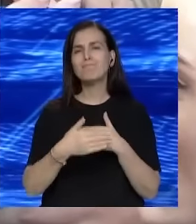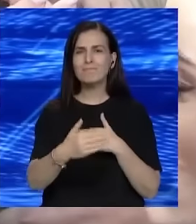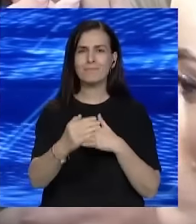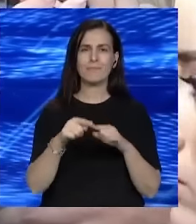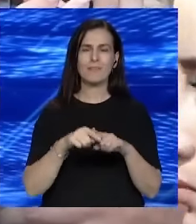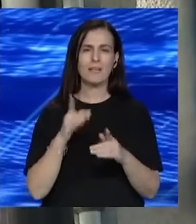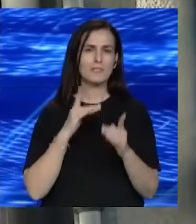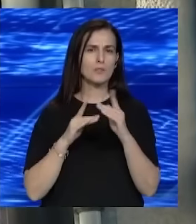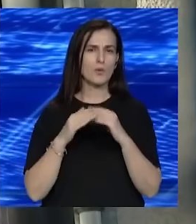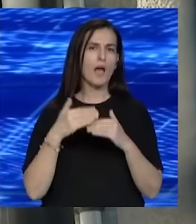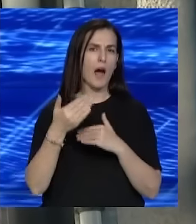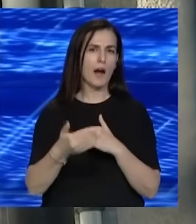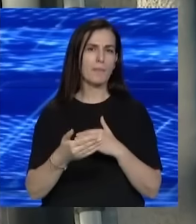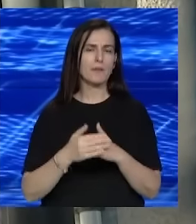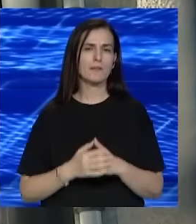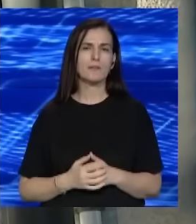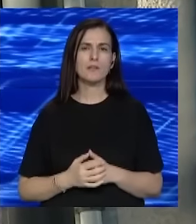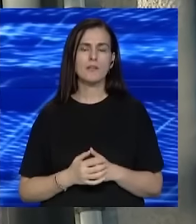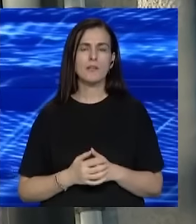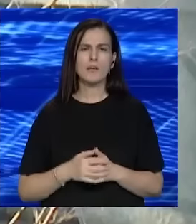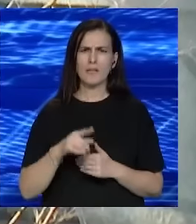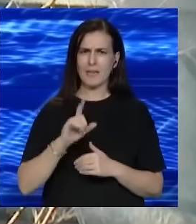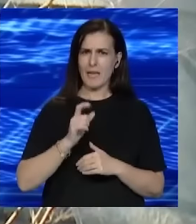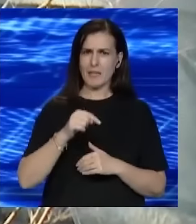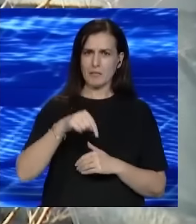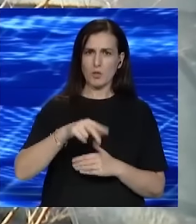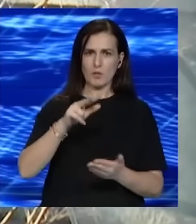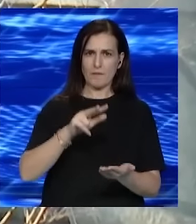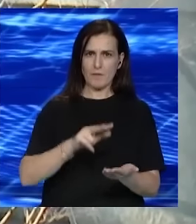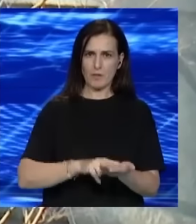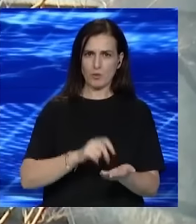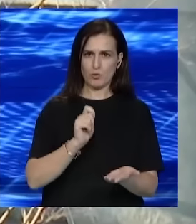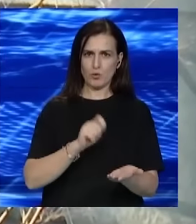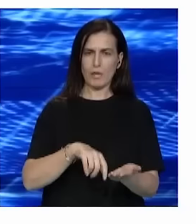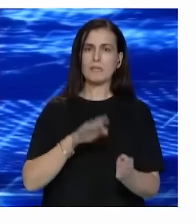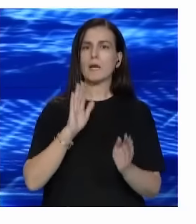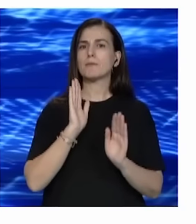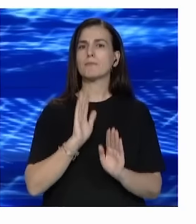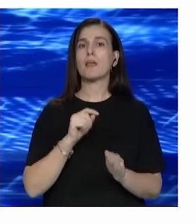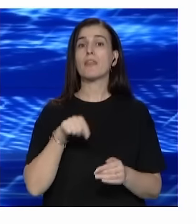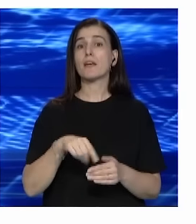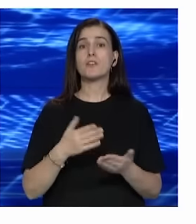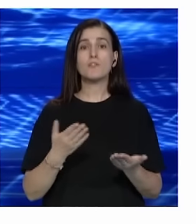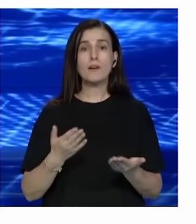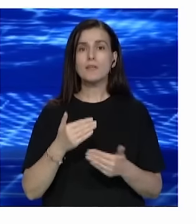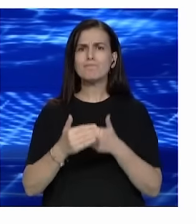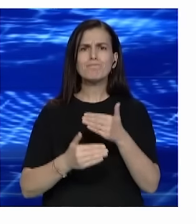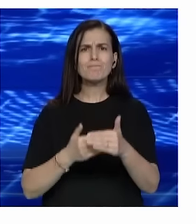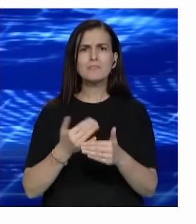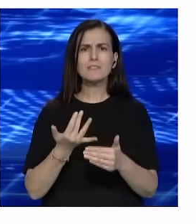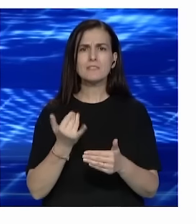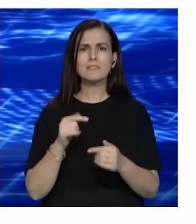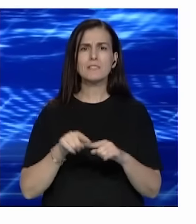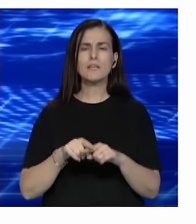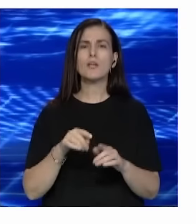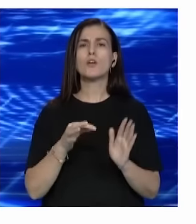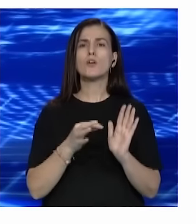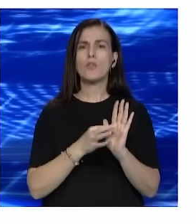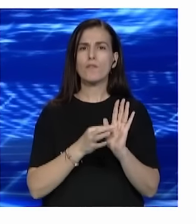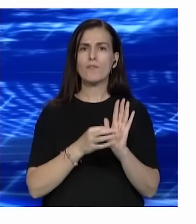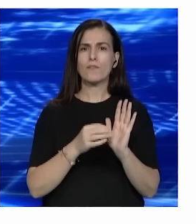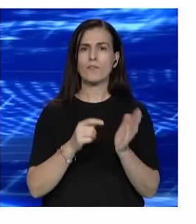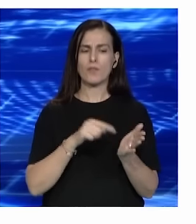historia në të ardhmen. Vendimi i apelit të dhënë këtë të njëjtë është i formës së prerë dhe në bazë të nenit 71.2 gërma dhe e kushtetutës.